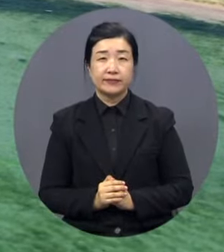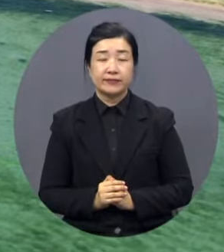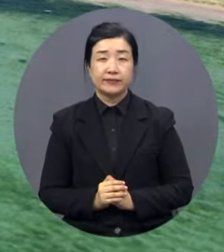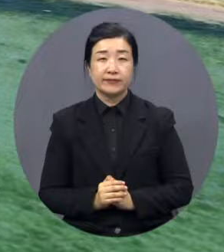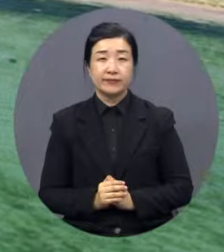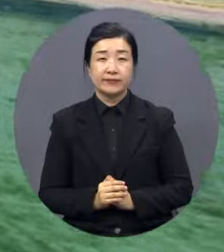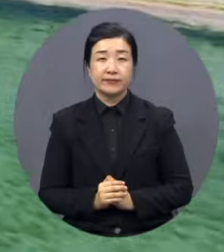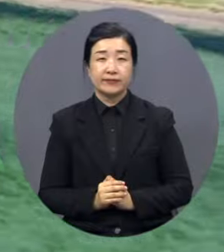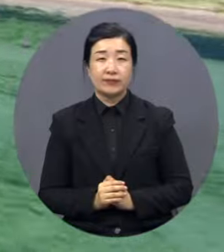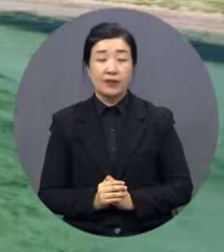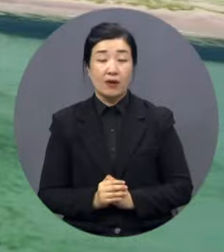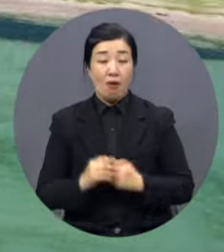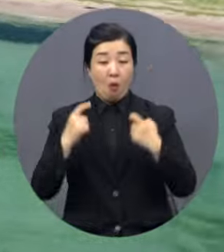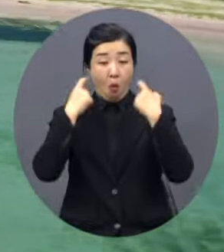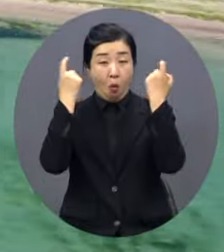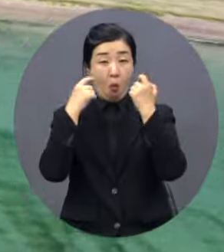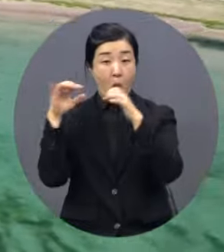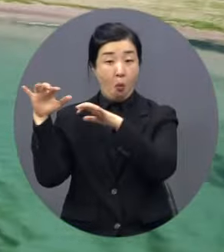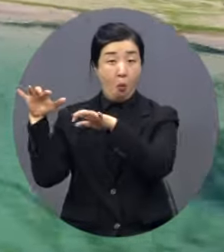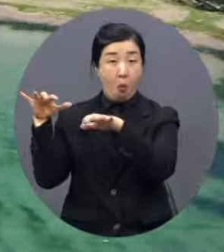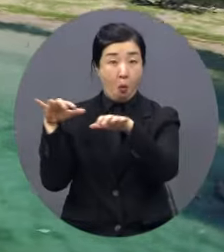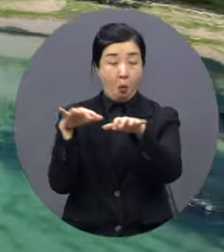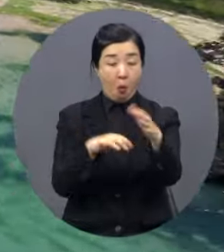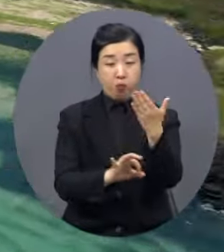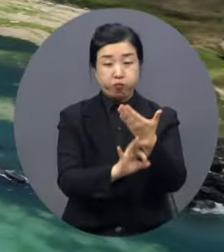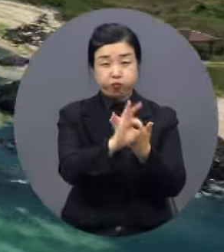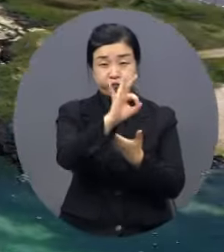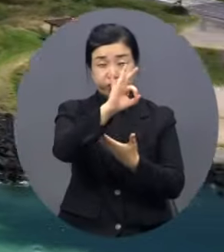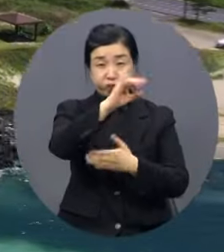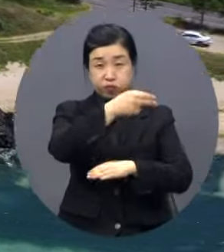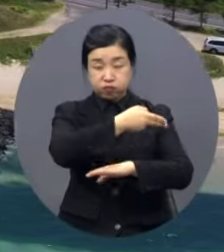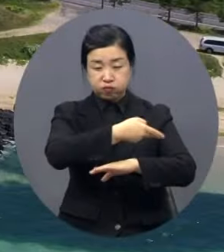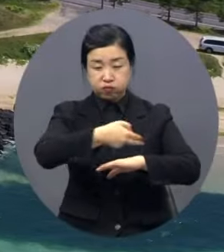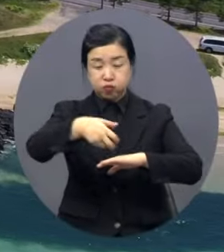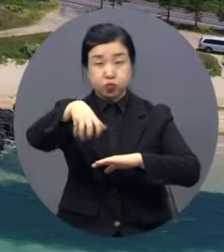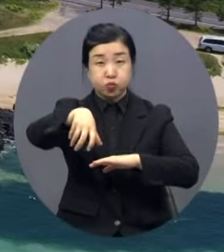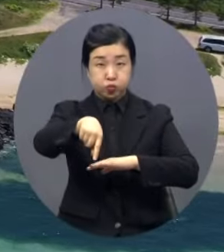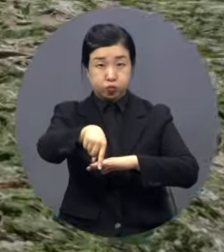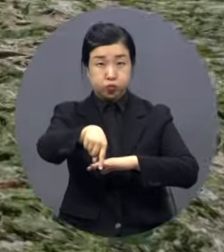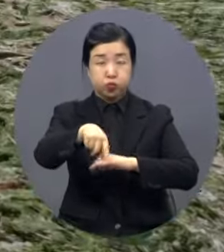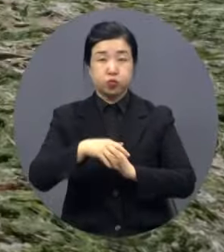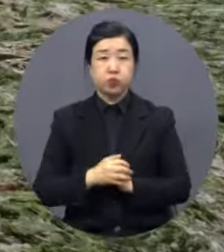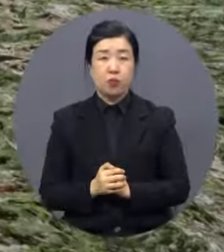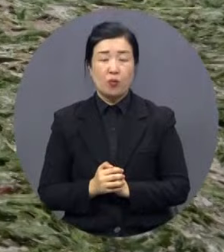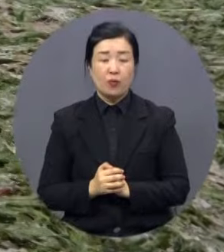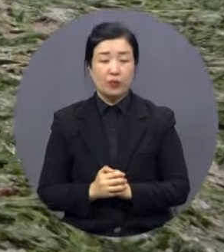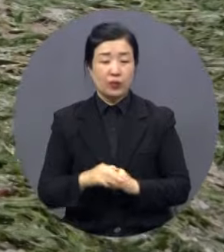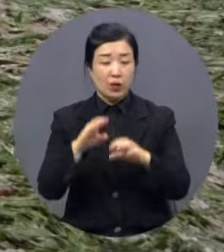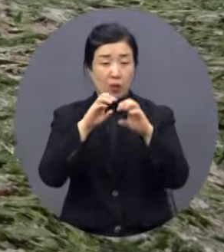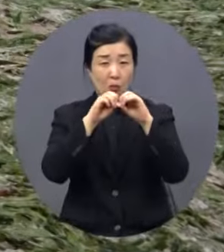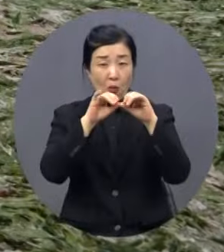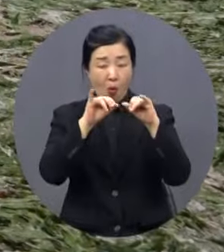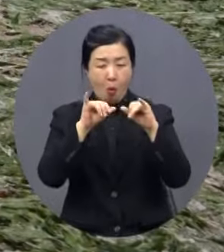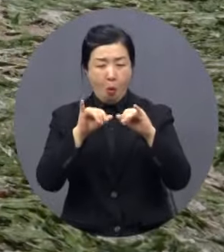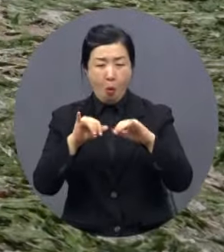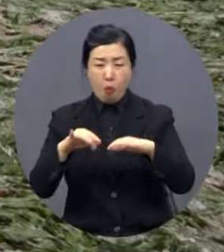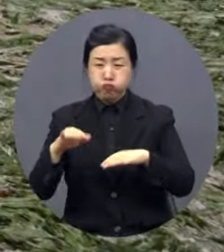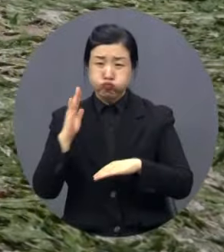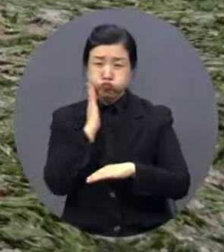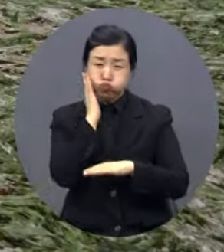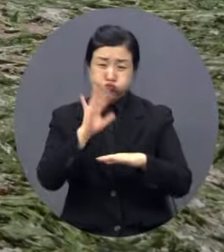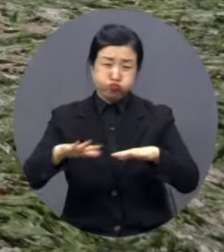다녀왔습니다 관광객들이 많이 찾는 성산일출봉 근처의 한 해수욕장 올해 사장이 온통 초록색으로